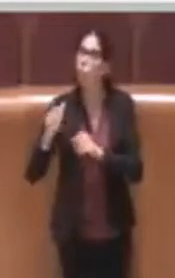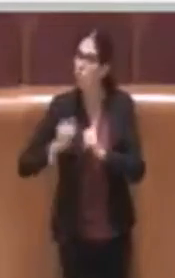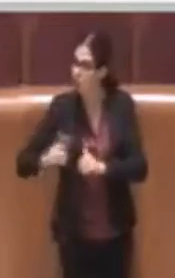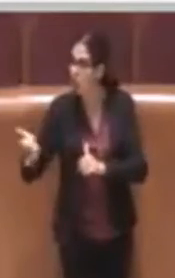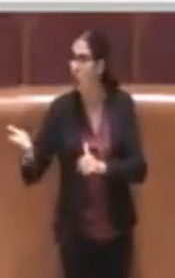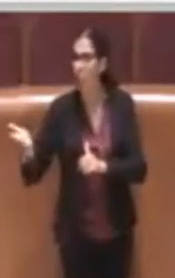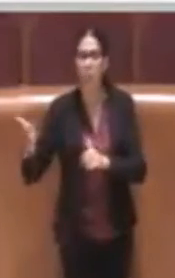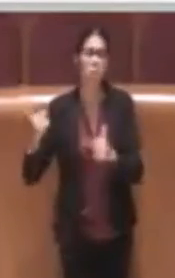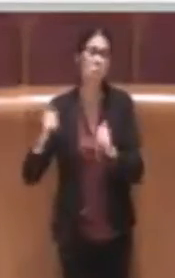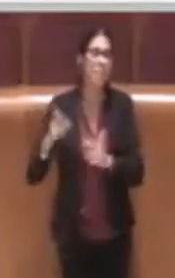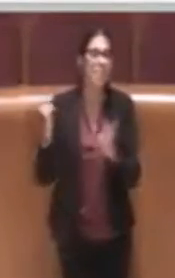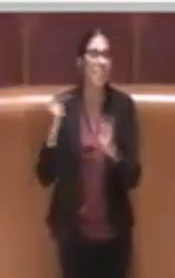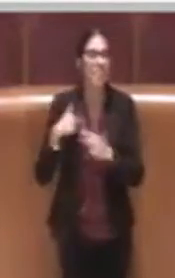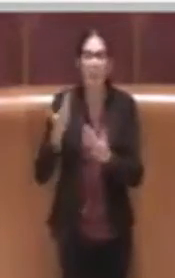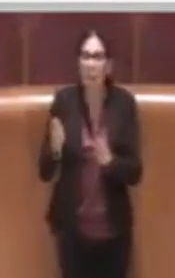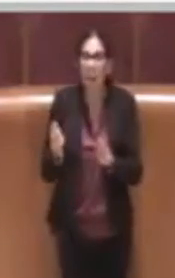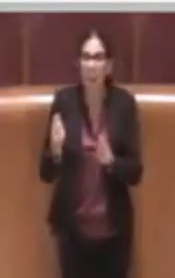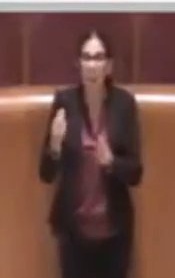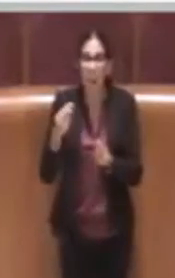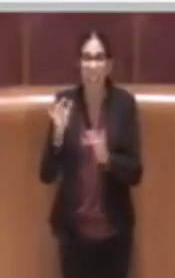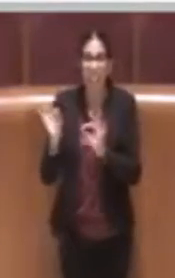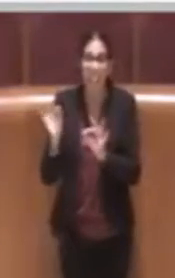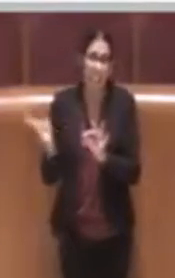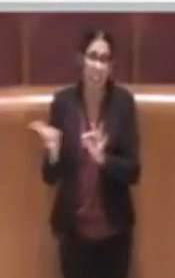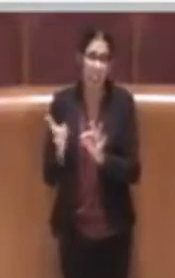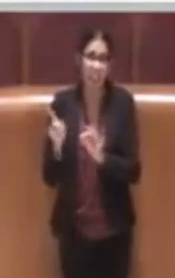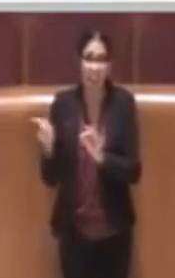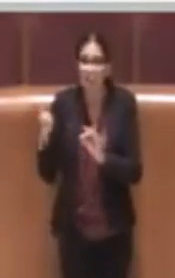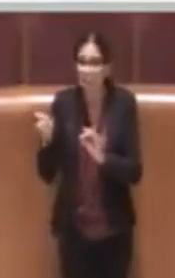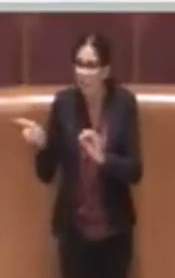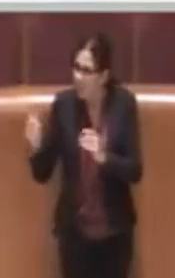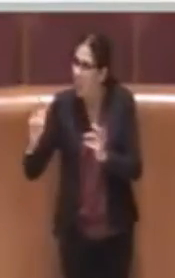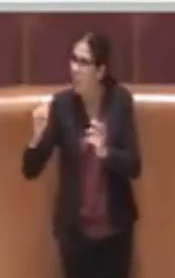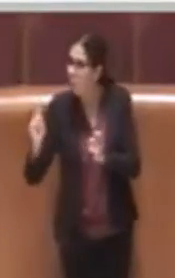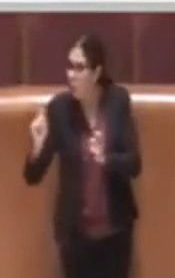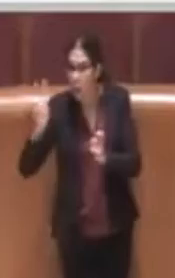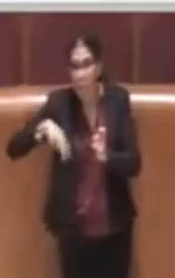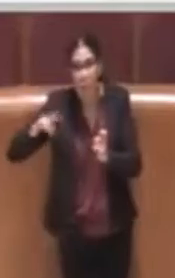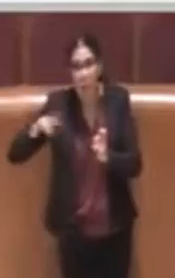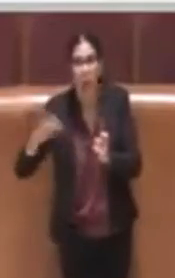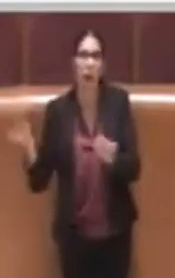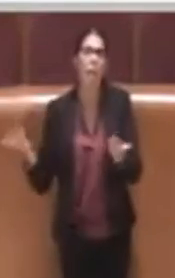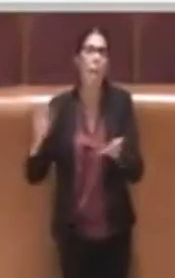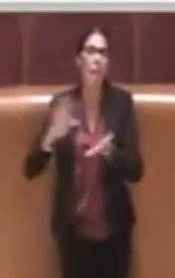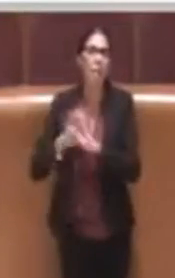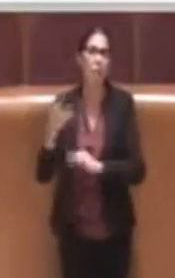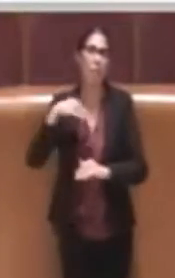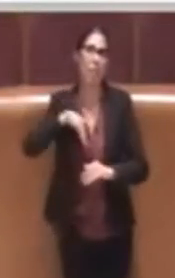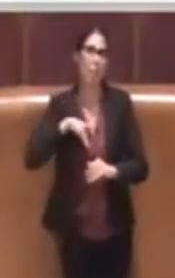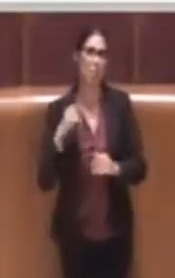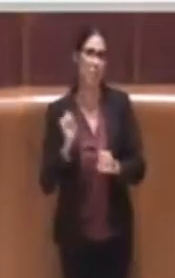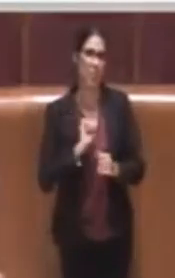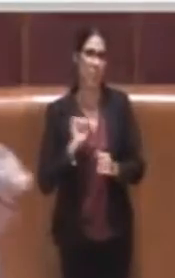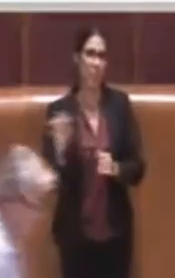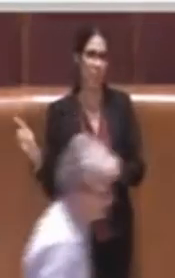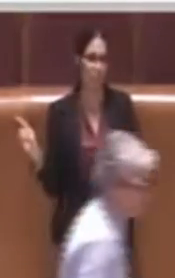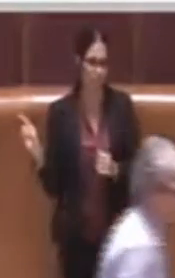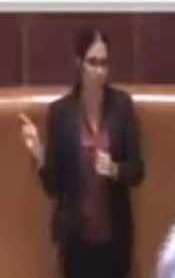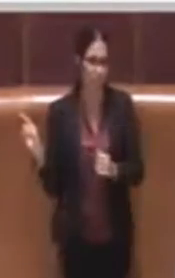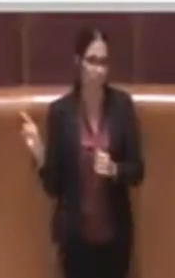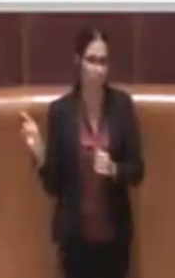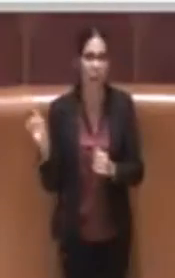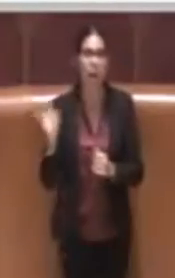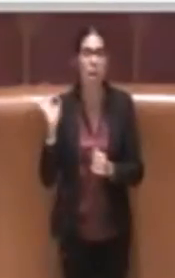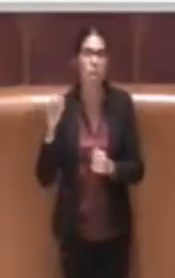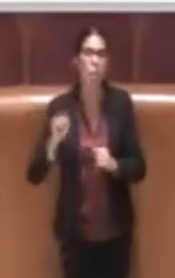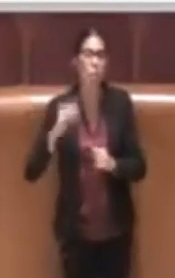biasimo, perché è ovvio che uno legge quello che viene scritto e viene raccontato, e ogni tanto, diciamo, queste notizie possono far pensare qualcosa